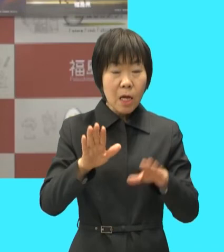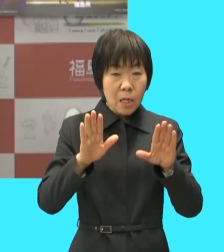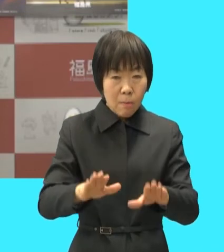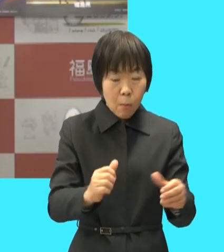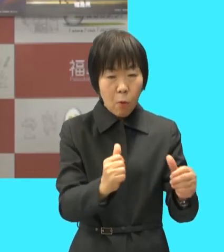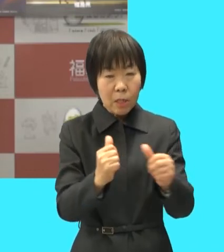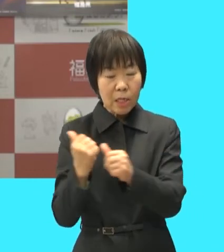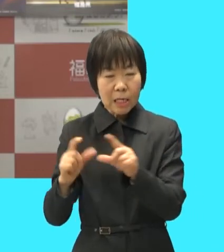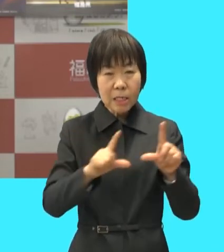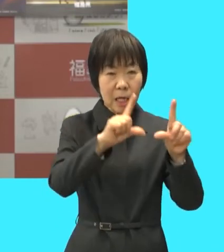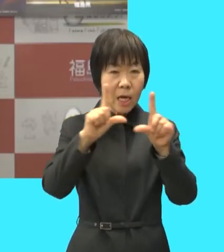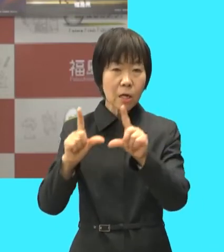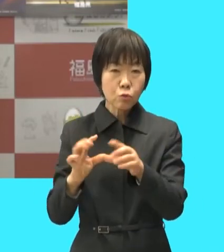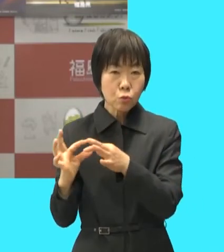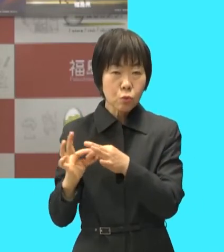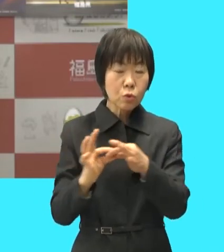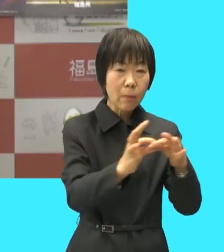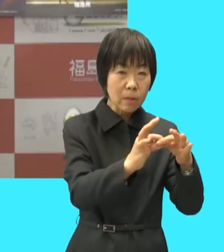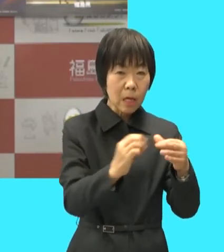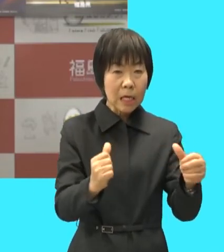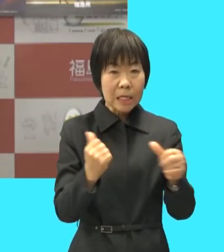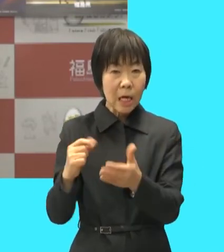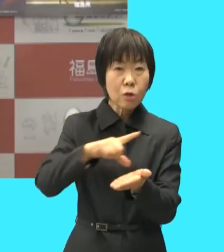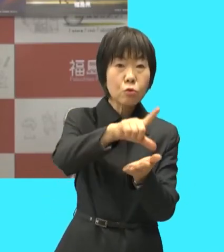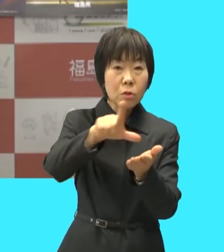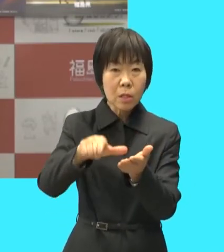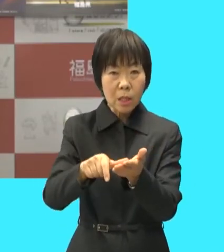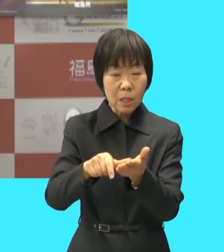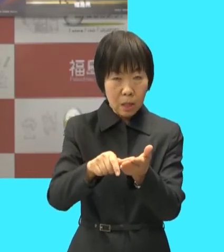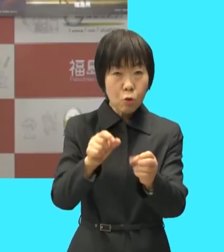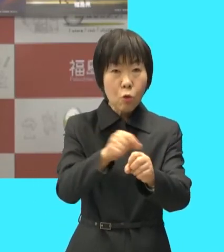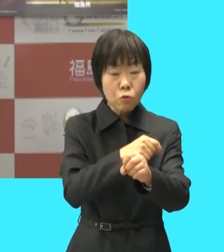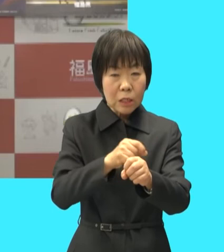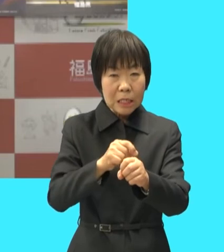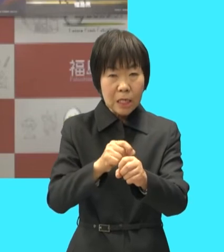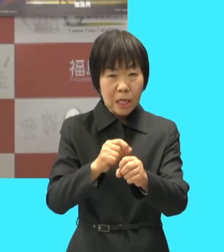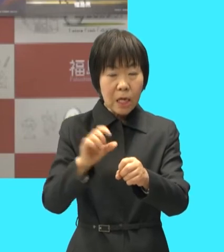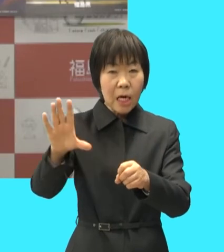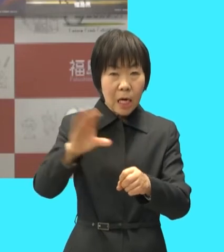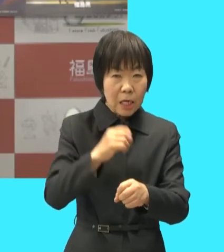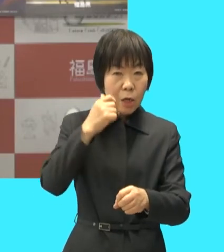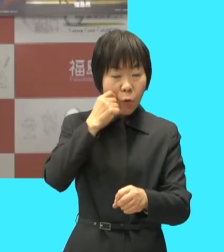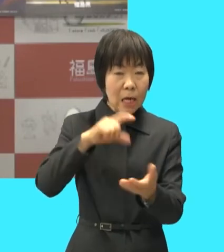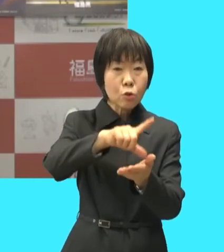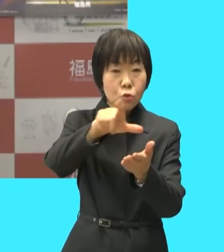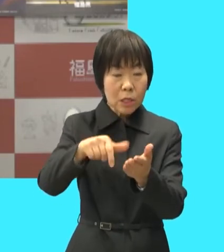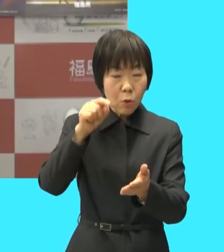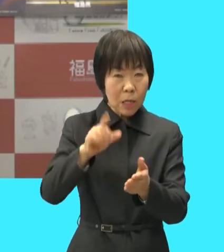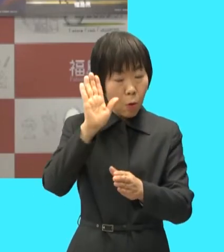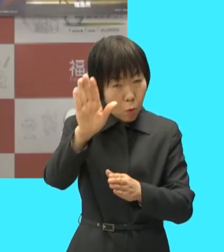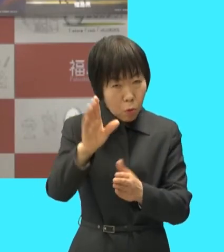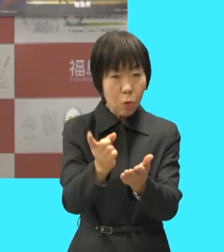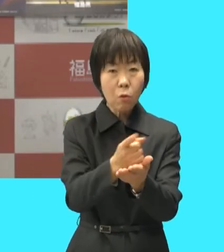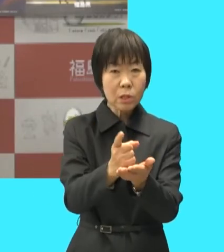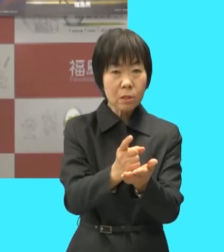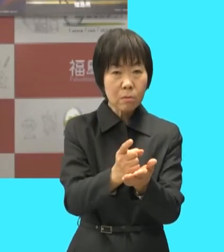生活続いていますし、避難区域の特に帰還困難区域等では今後の方針すら出ていないという